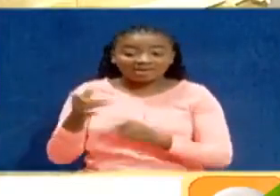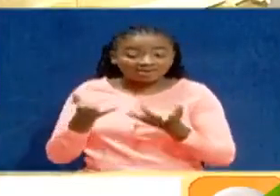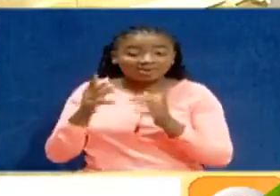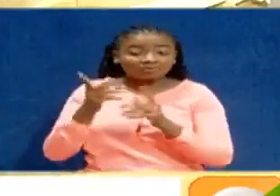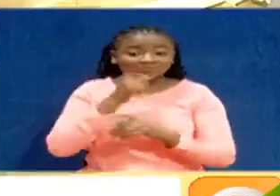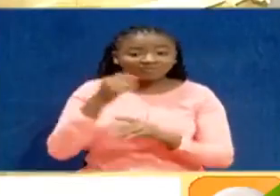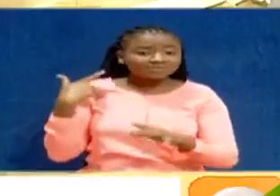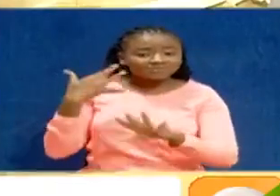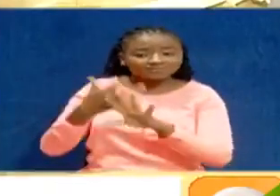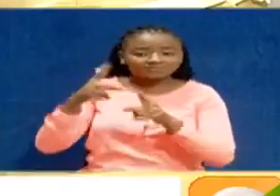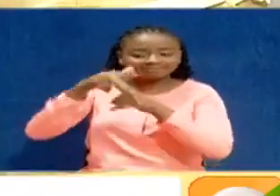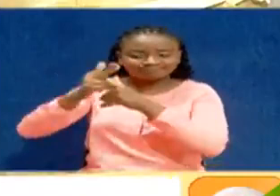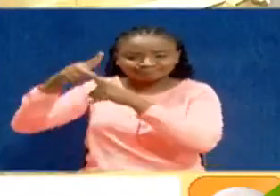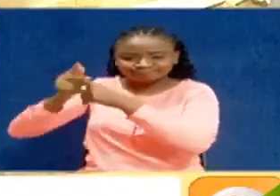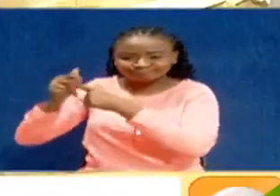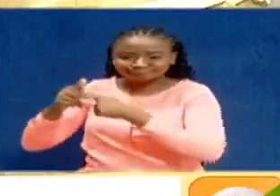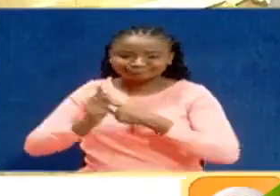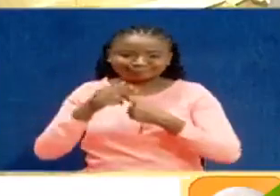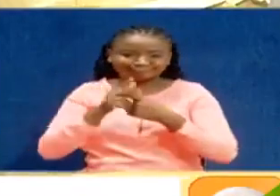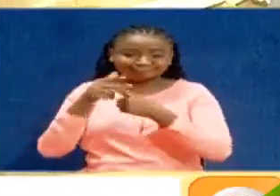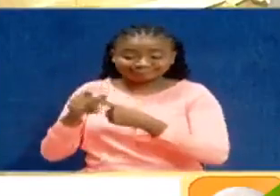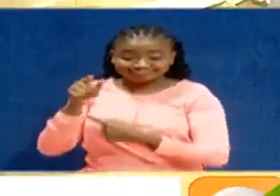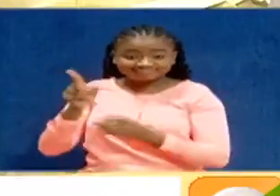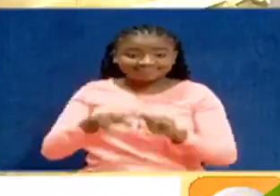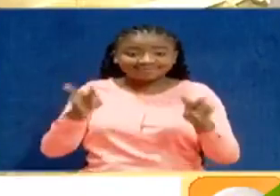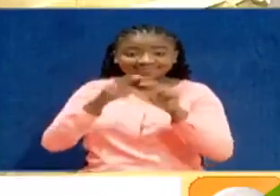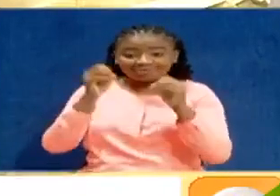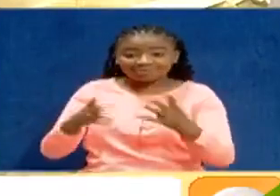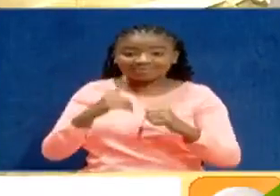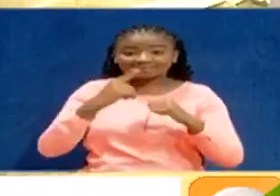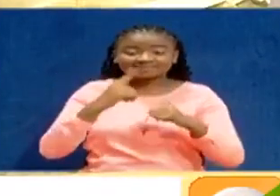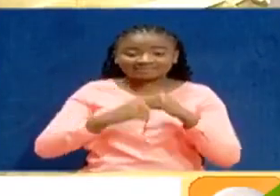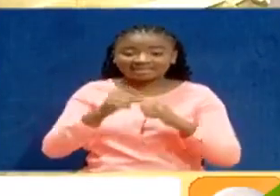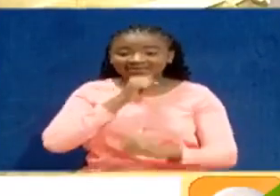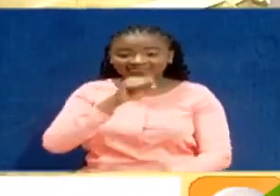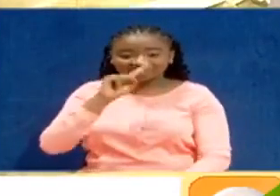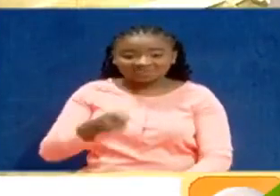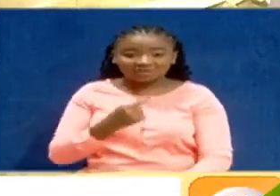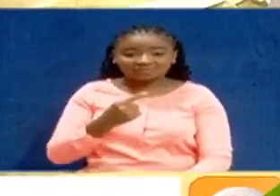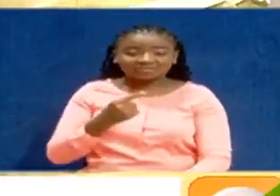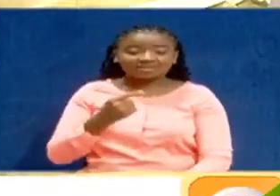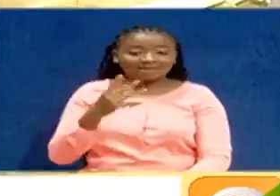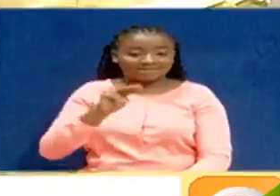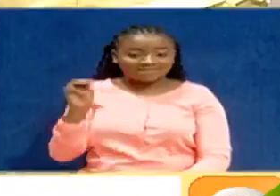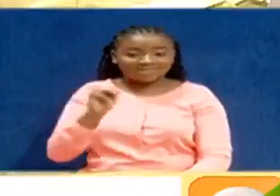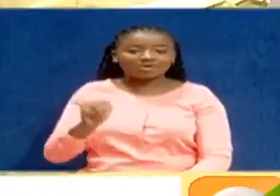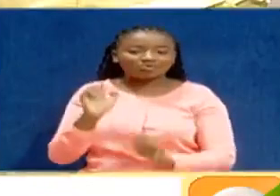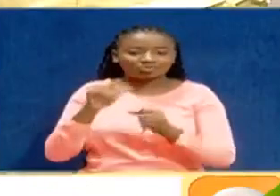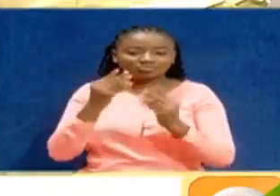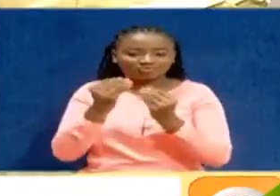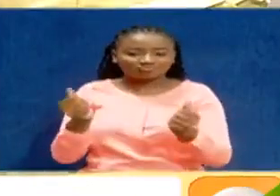kukarabatiwa baada ya miaka mingi ya ngoja. Na ukarabati utakaogharimu shilingi millioni 650, unatarajiwa kukamilika baada ya